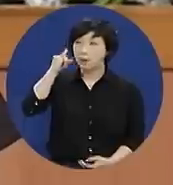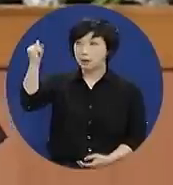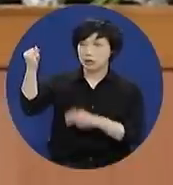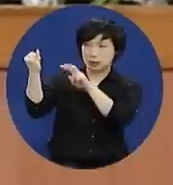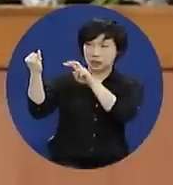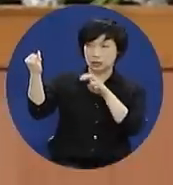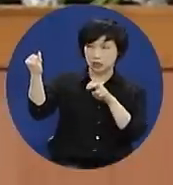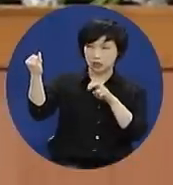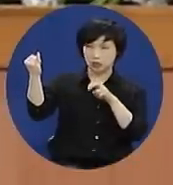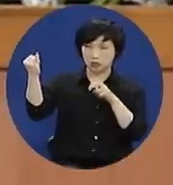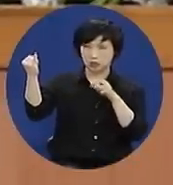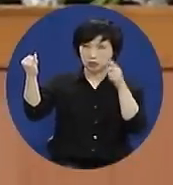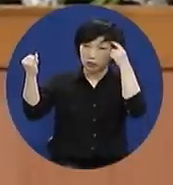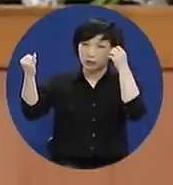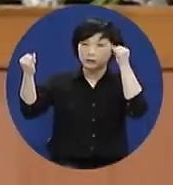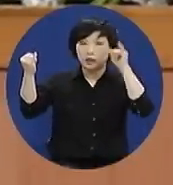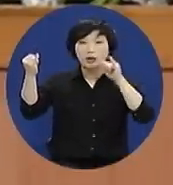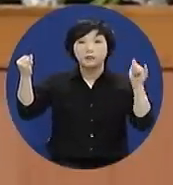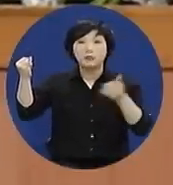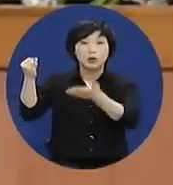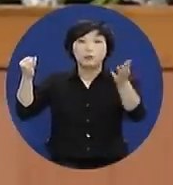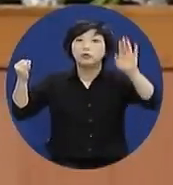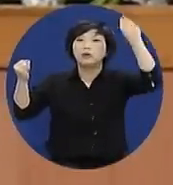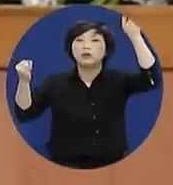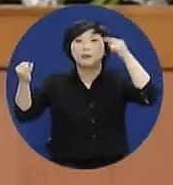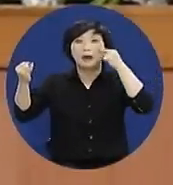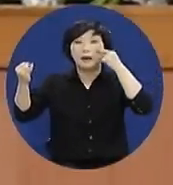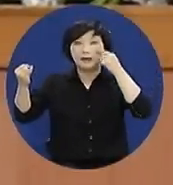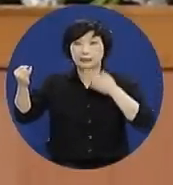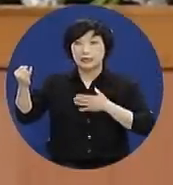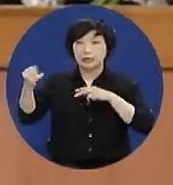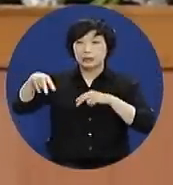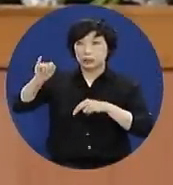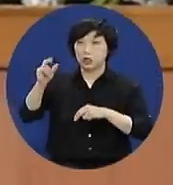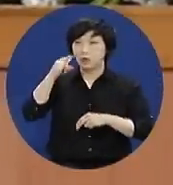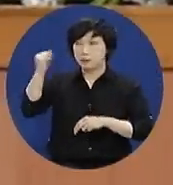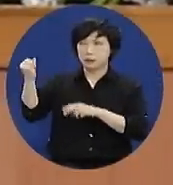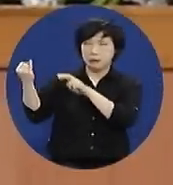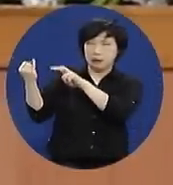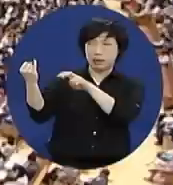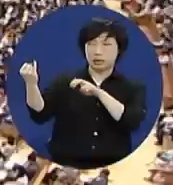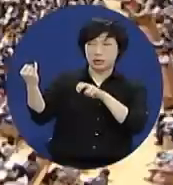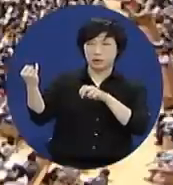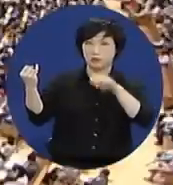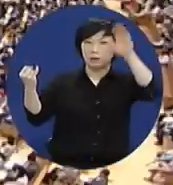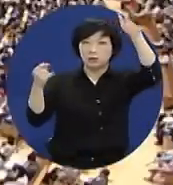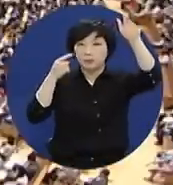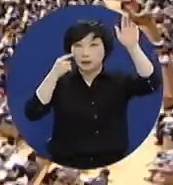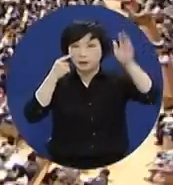でいる人手をあげてみますかシトをうんざりするほど憎んでいる